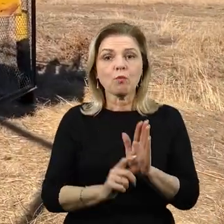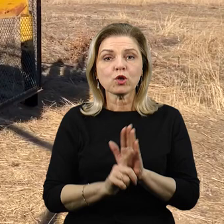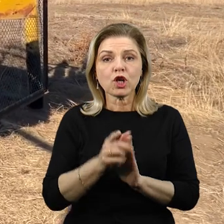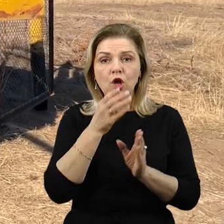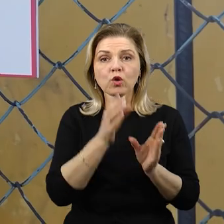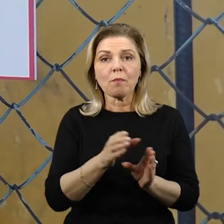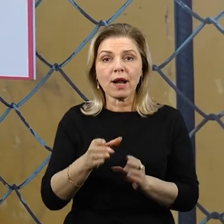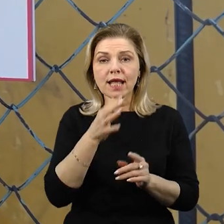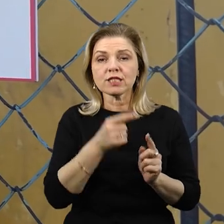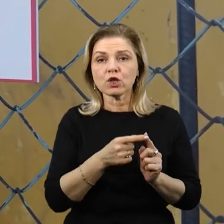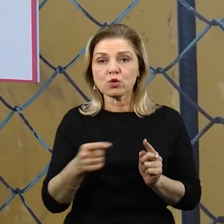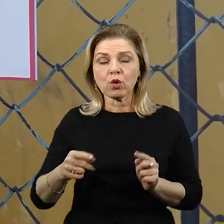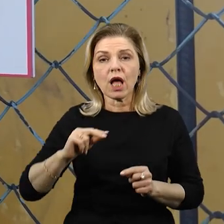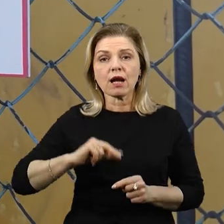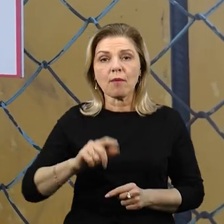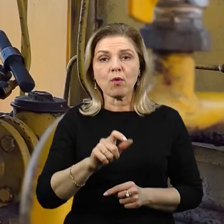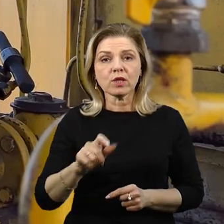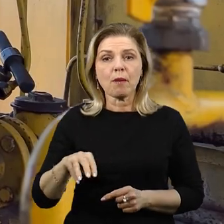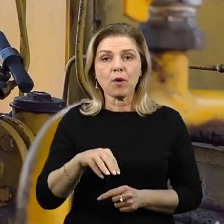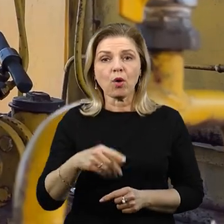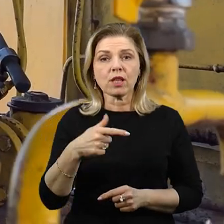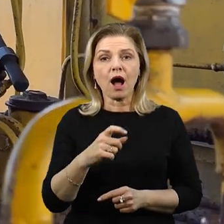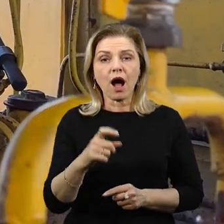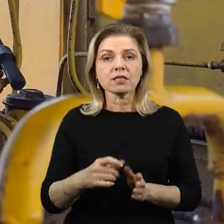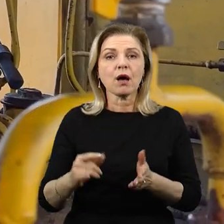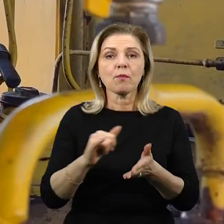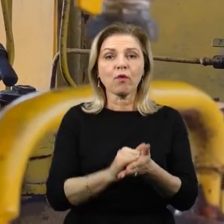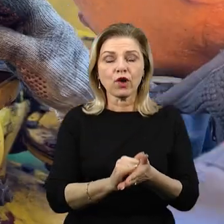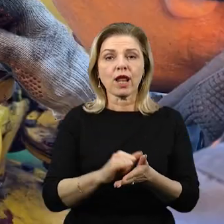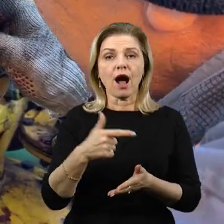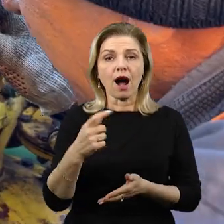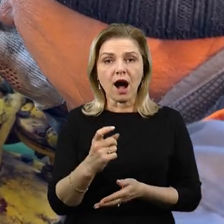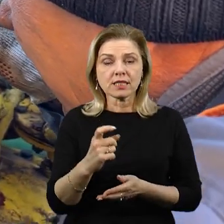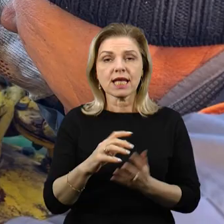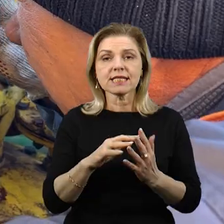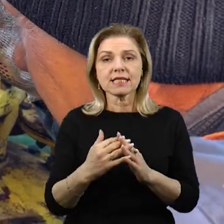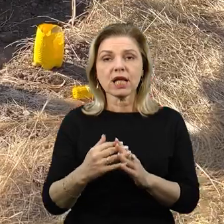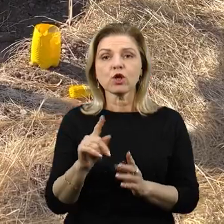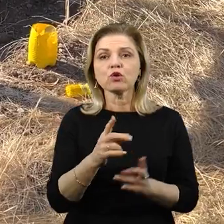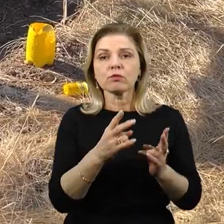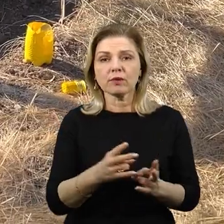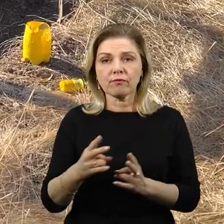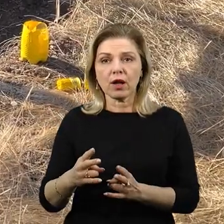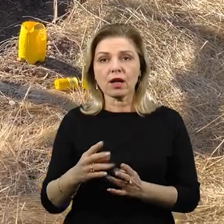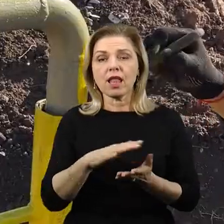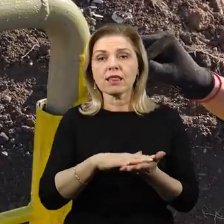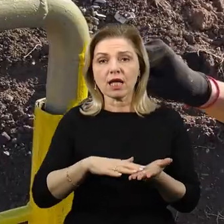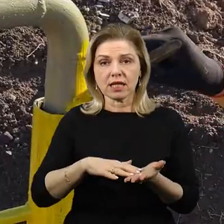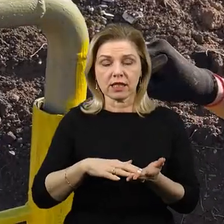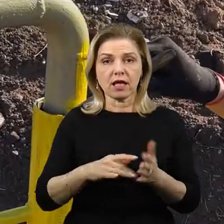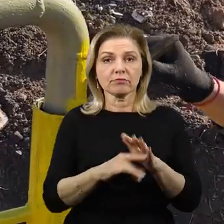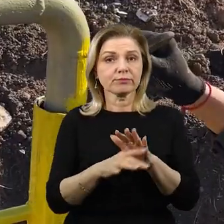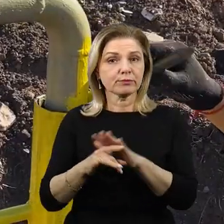сезону працівники підприємства Миколаїв газу підключають до газопостачання жителів сіл постраждалих внаслідок бойових дій розповідає Ірина